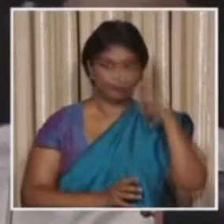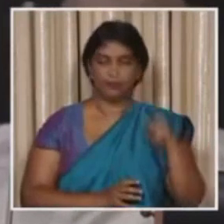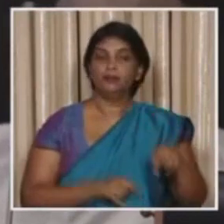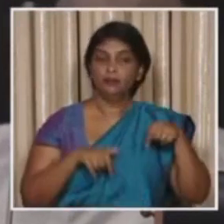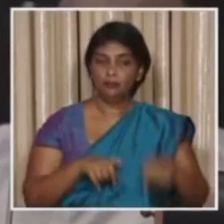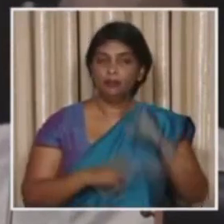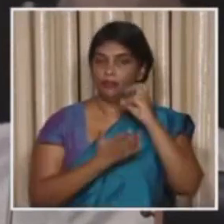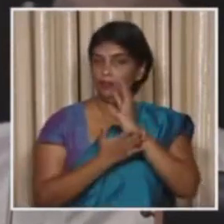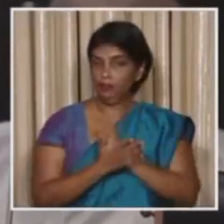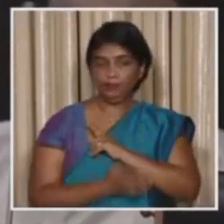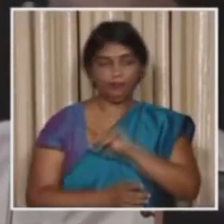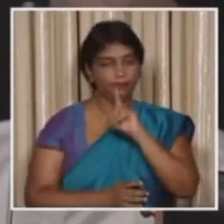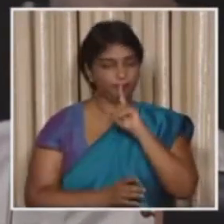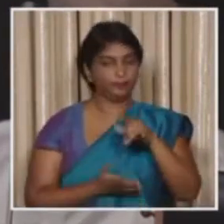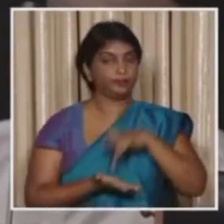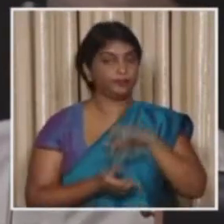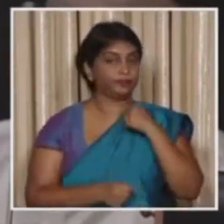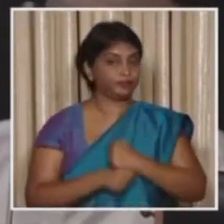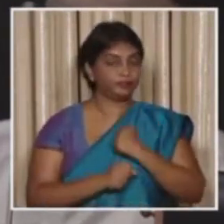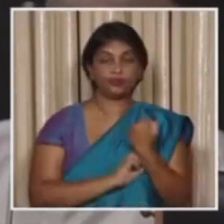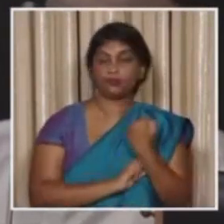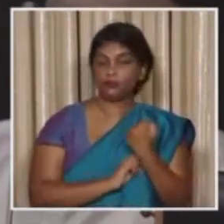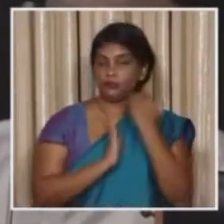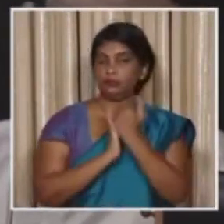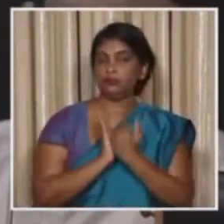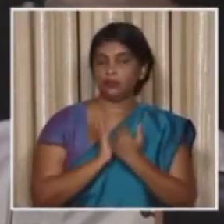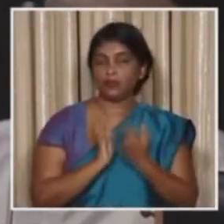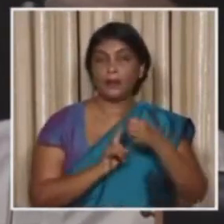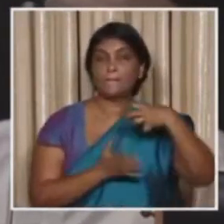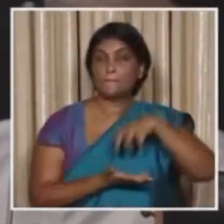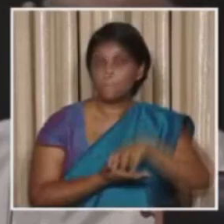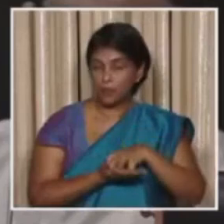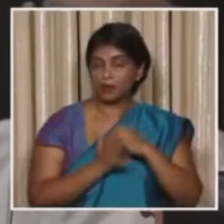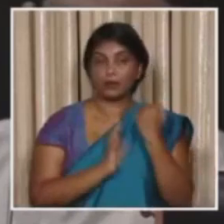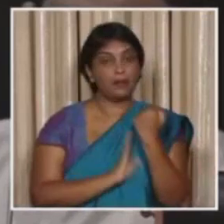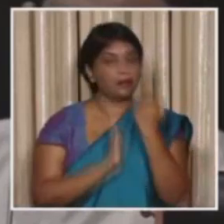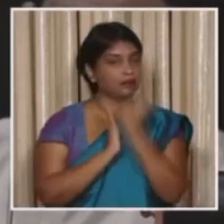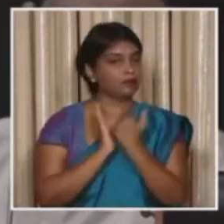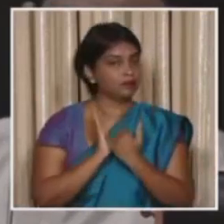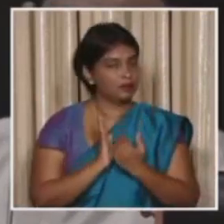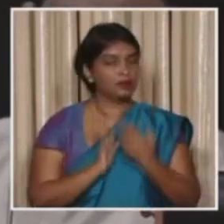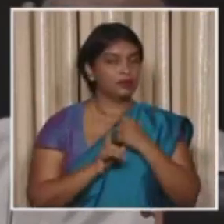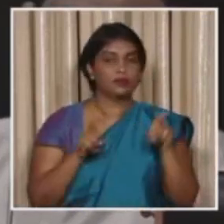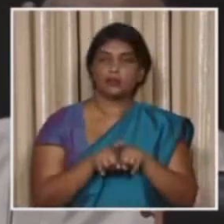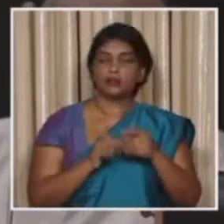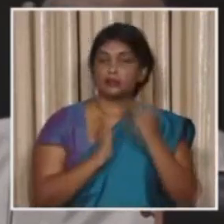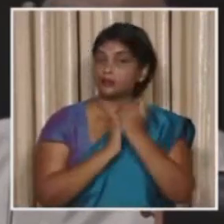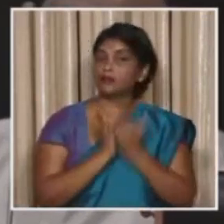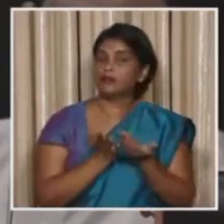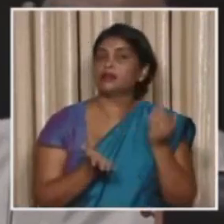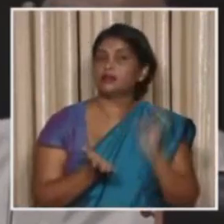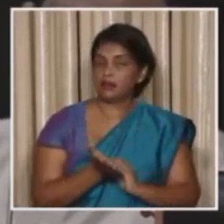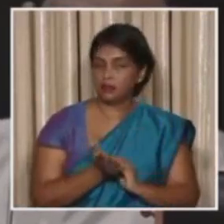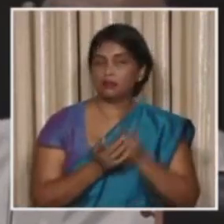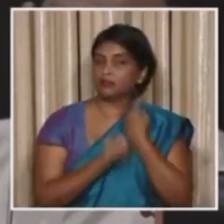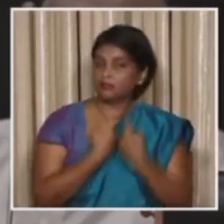දැනට ව්‍යවස්ථාවේ සඳහන් මධ්‍යම ආණ්ඩුවේ බලතල ලැයිස්තුව, පළාත් සභා බලතල ලැයිස්තුව සහ සමගාමී ලැයිස්තුව යළි